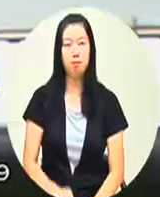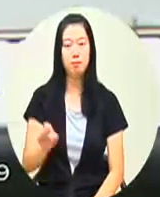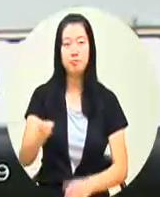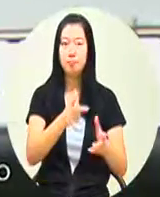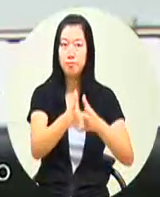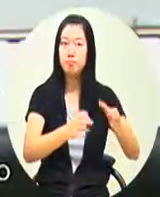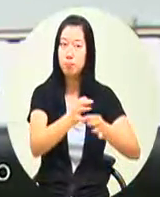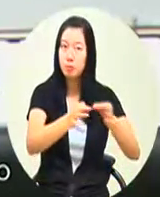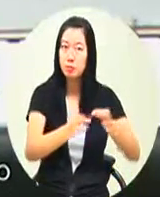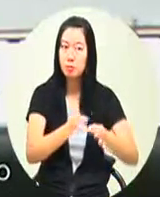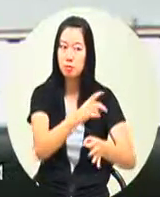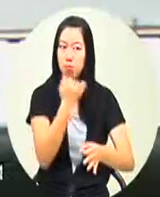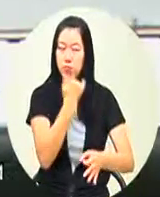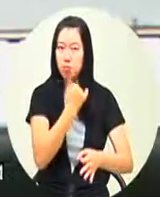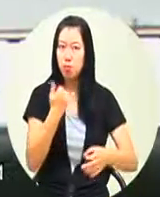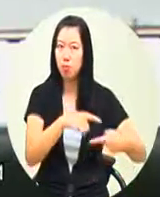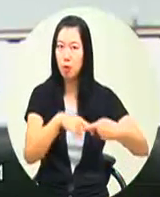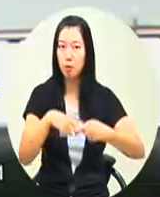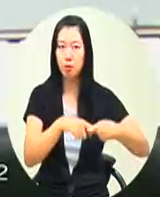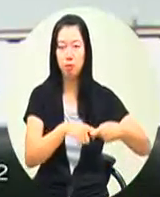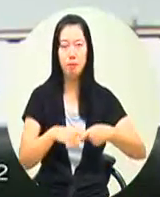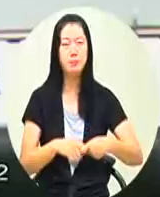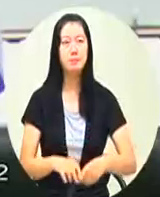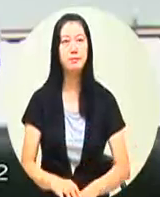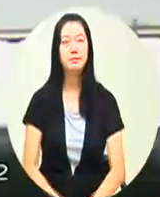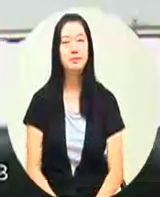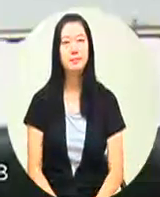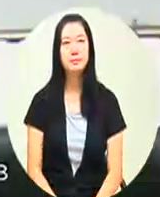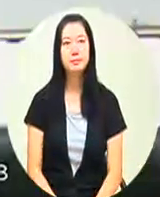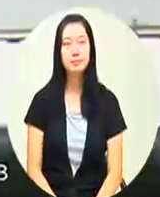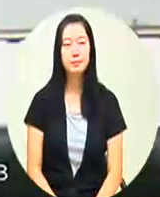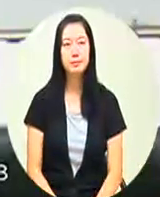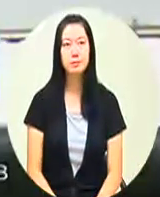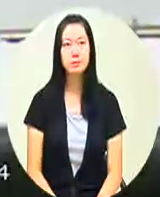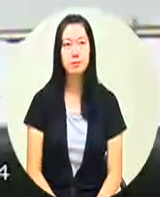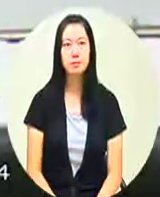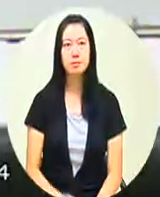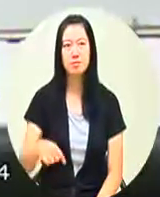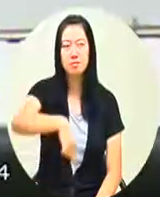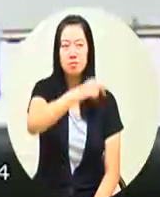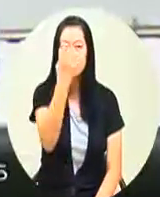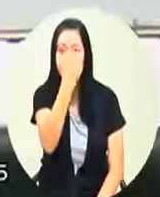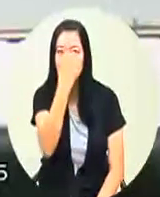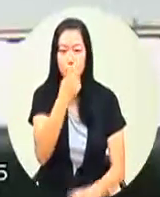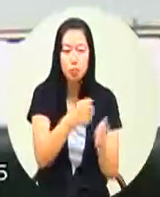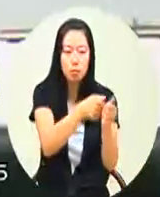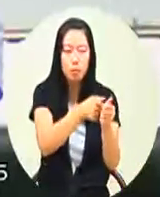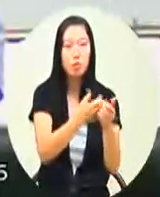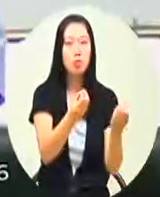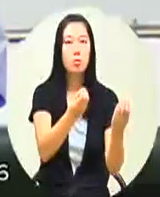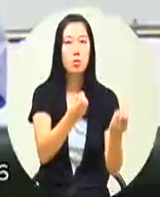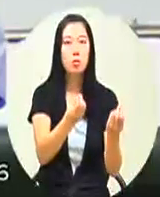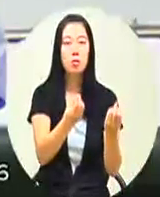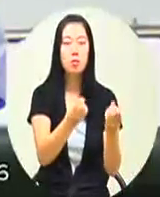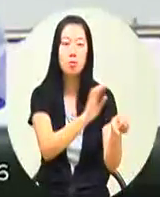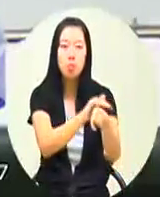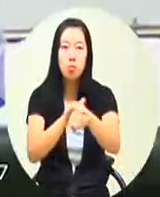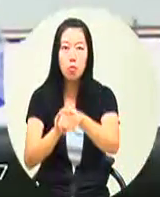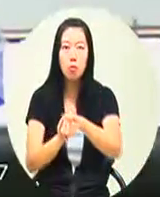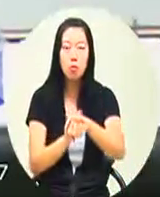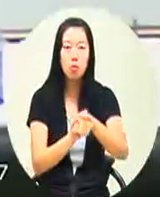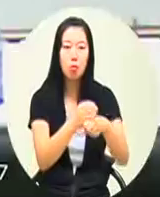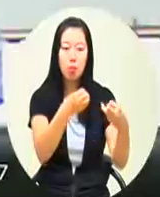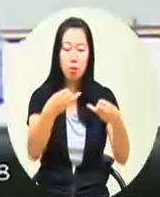商应该有问题，也不去查核效果如何，也不做检